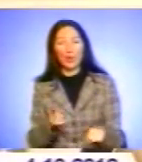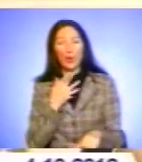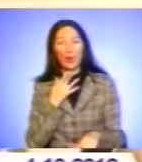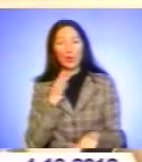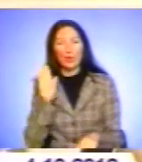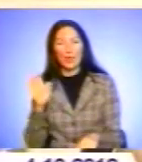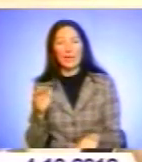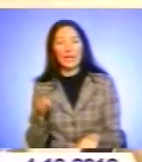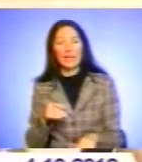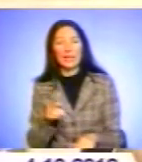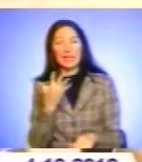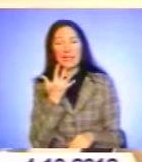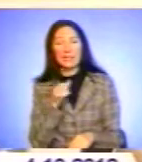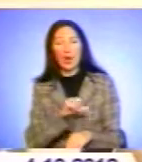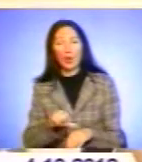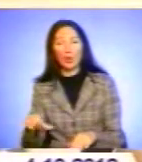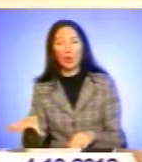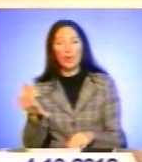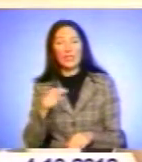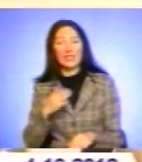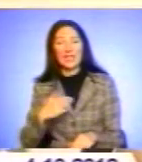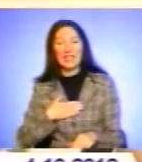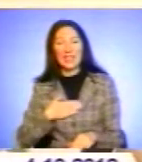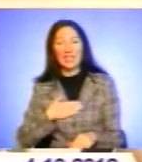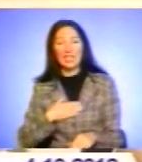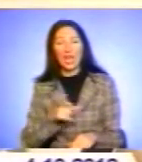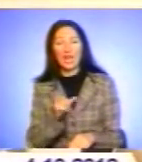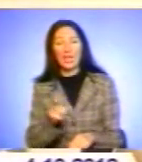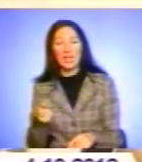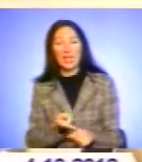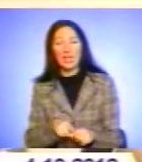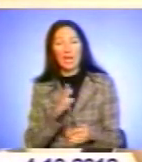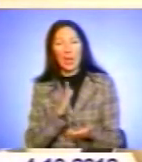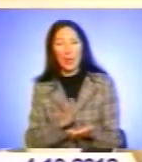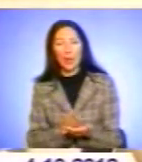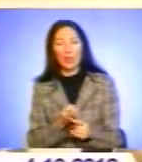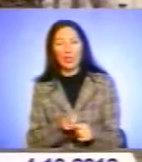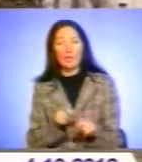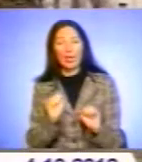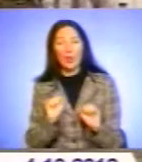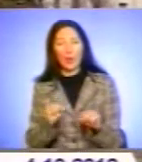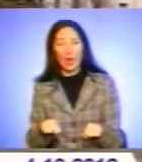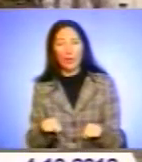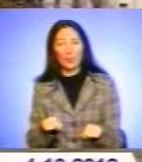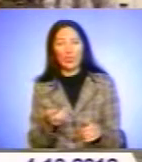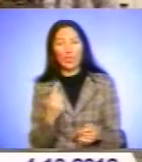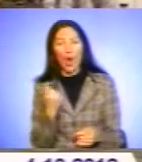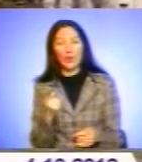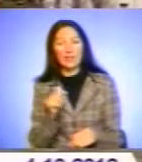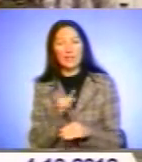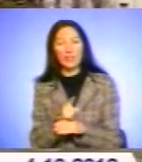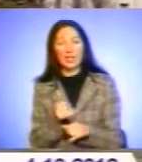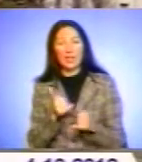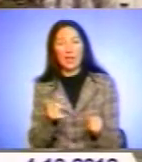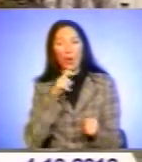за кордоном всі наші громадяни, які мають на це передбачене законом право. Ще одне завдання для